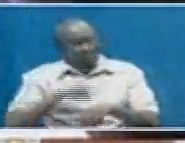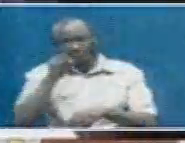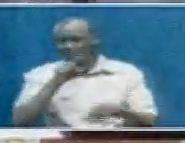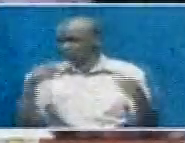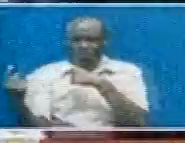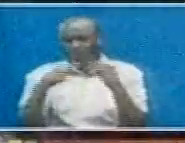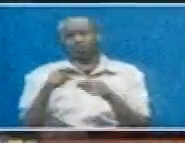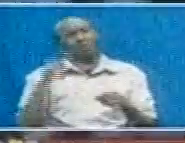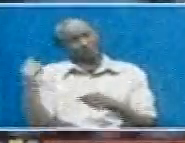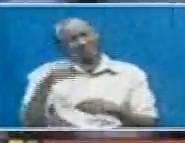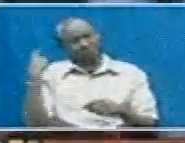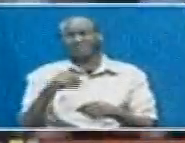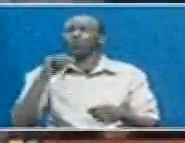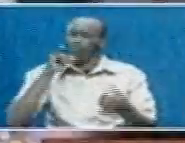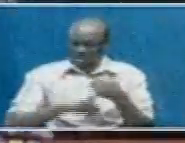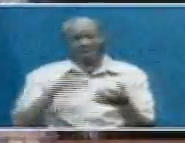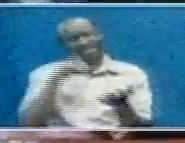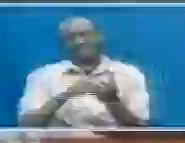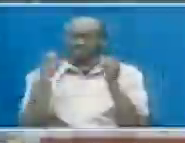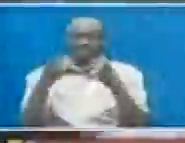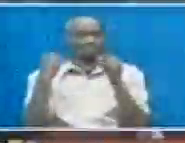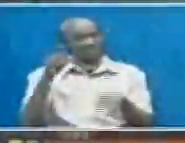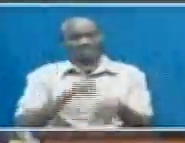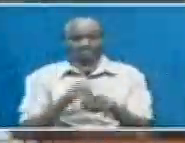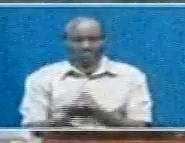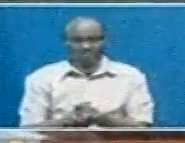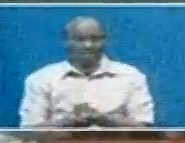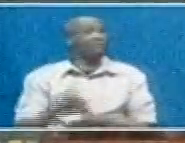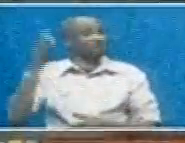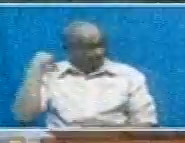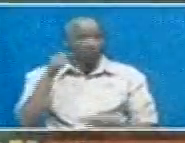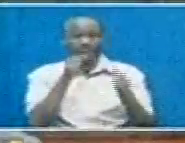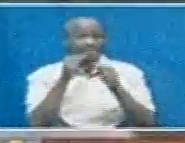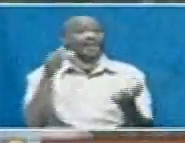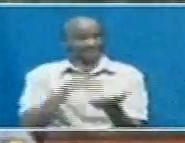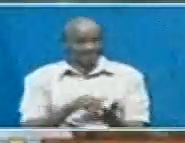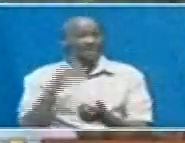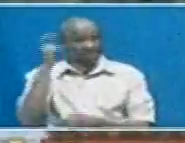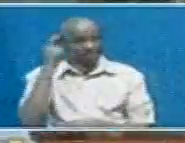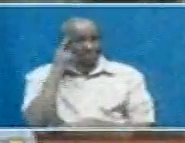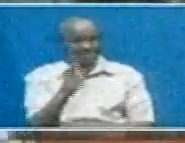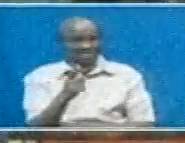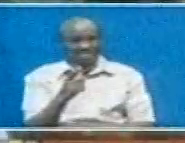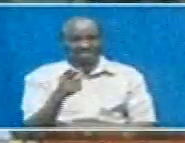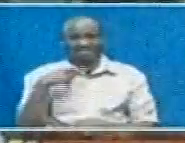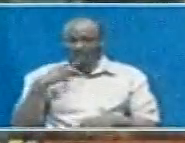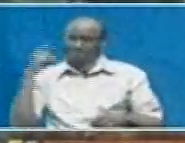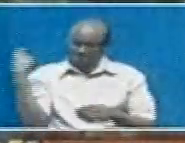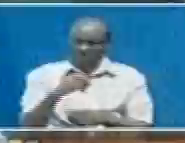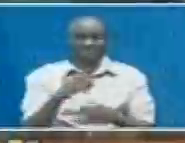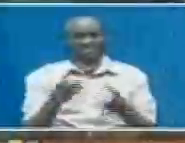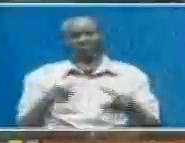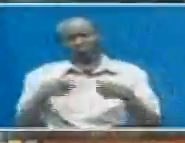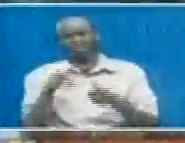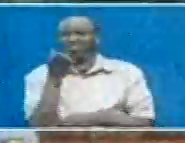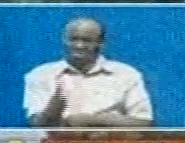mshukiwa kumpiga na kumjeruhi vibaya mkewe. Bashawahi pigana wakati mwingine, hata akamdunga sehemu za siri, sehemu zangu za